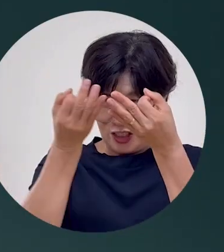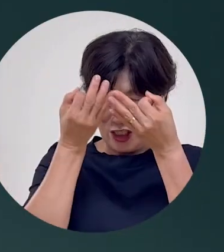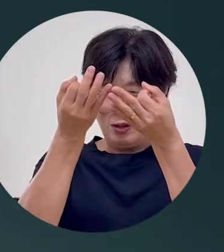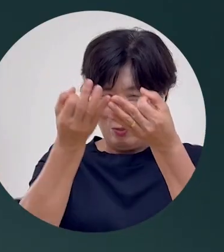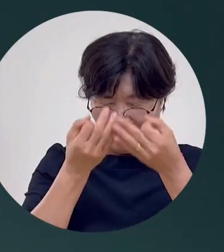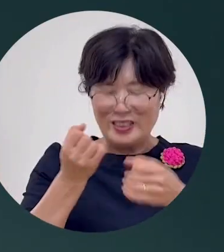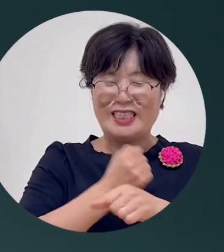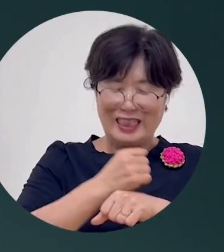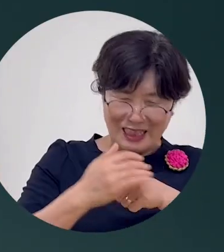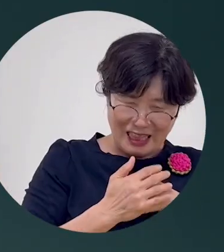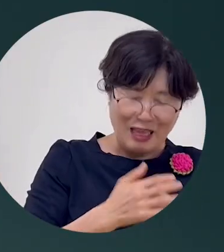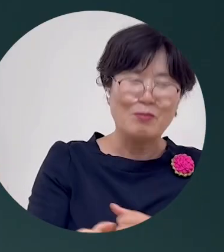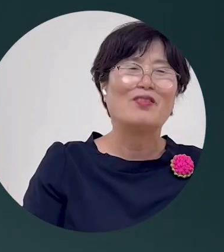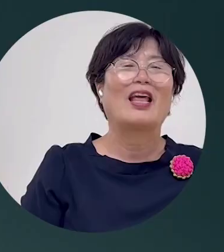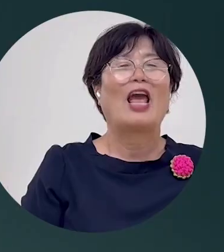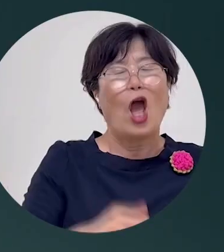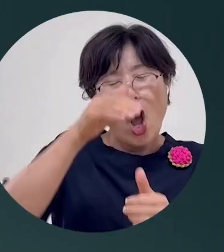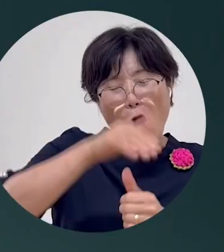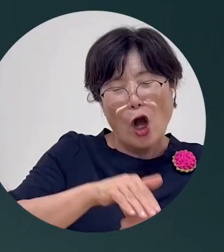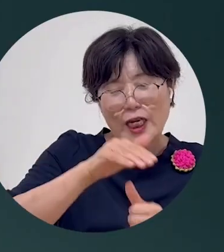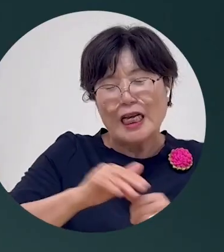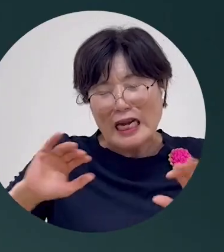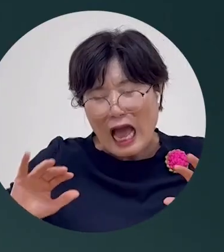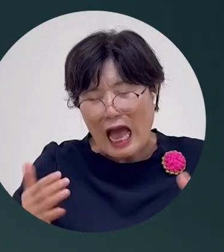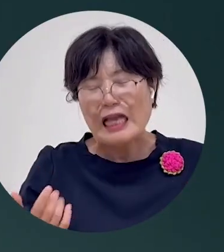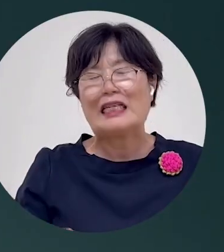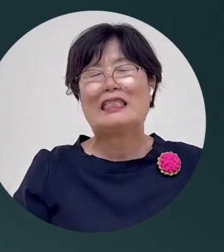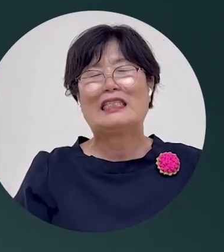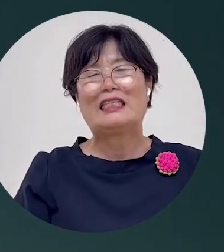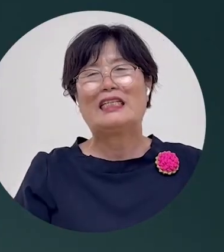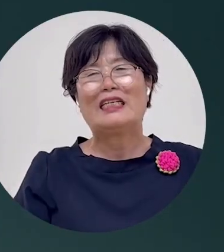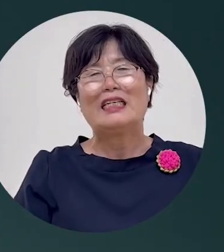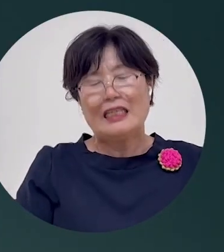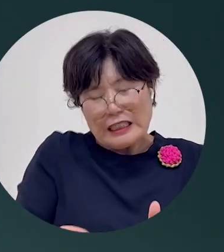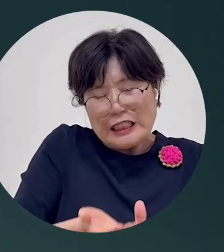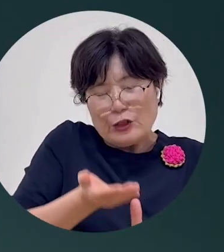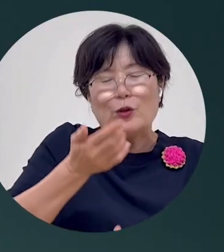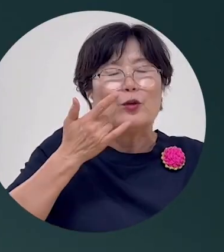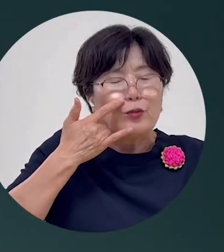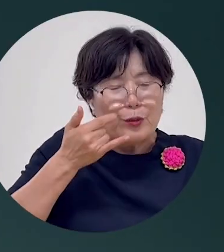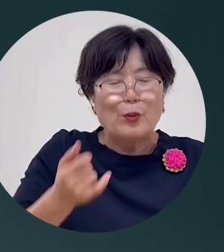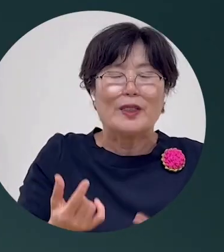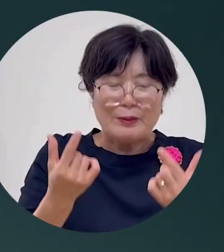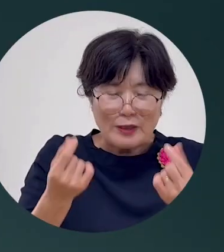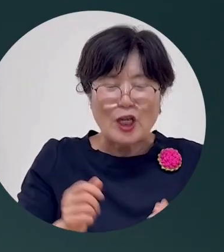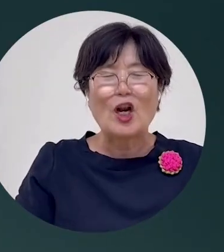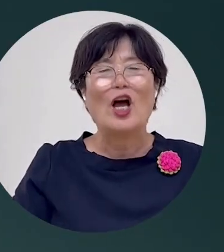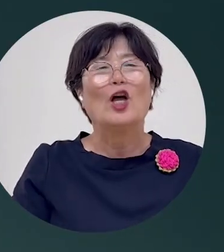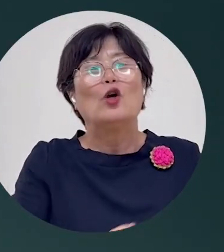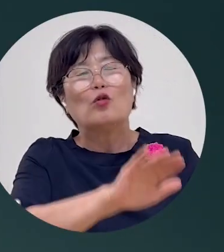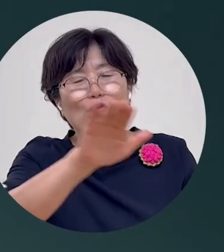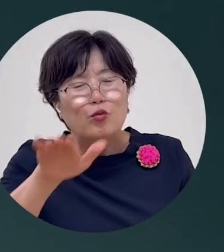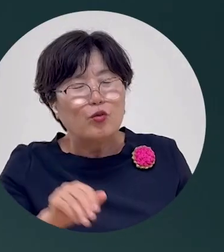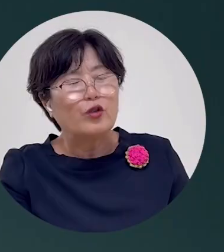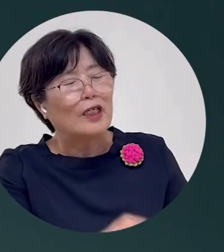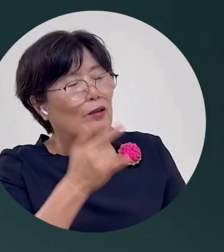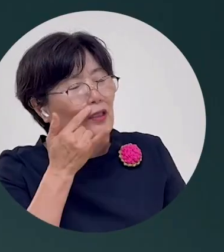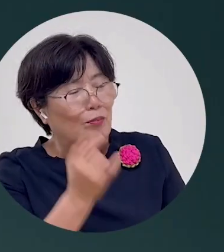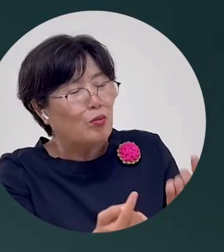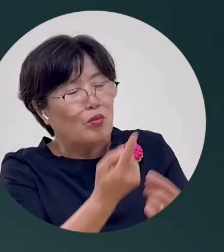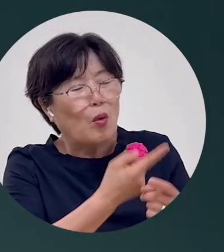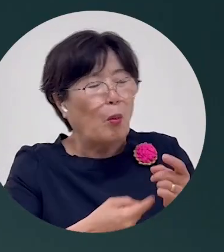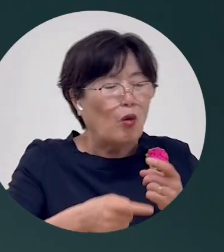주시고, 여러분, 어린아이를 다루는 아빠 엄마를 생각하면 우리 예수님은 그 부모보다도